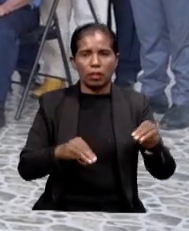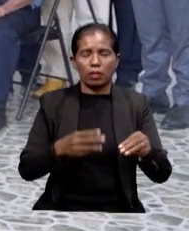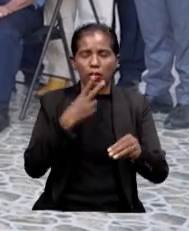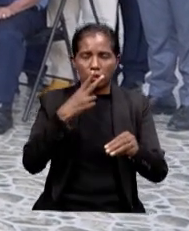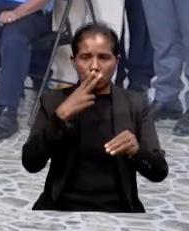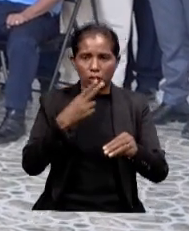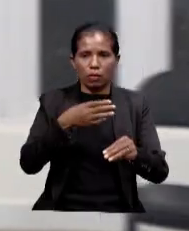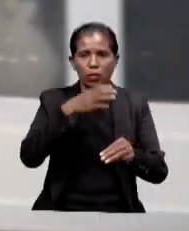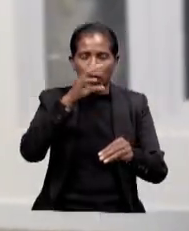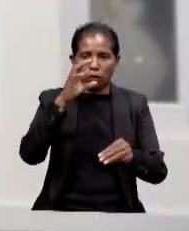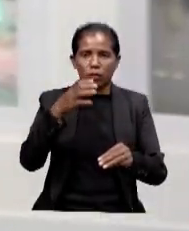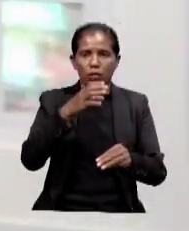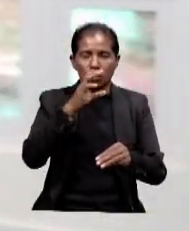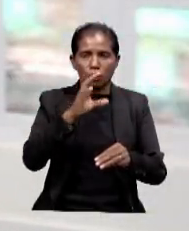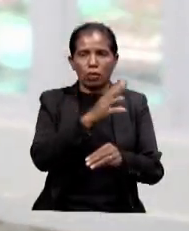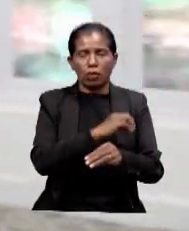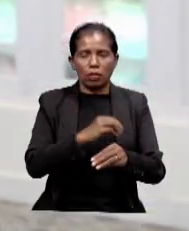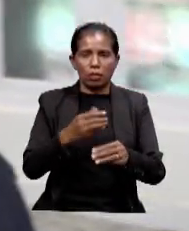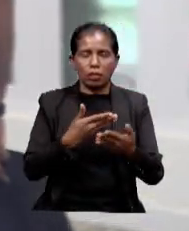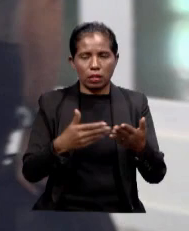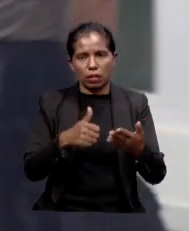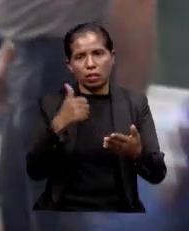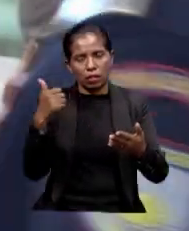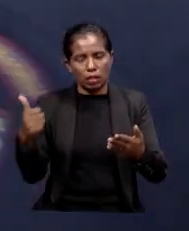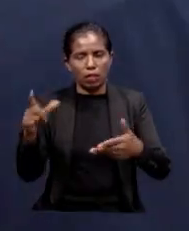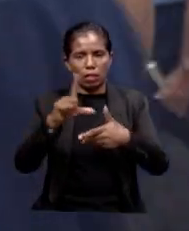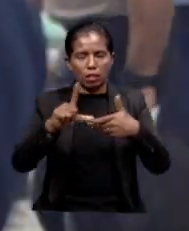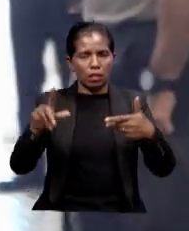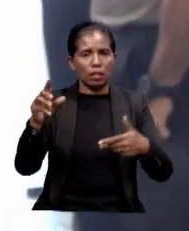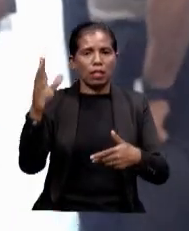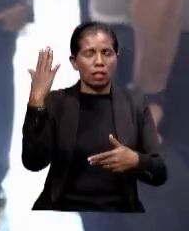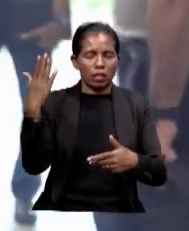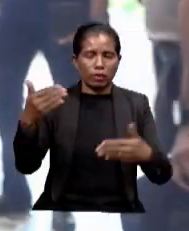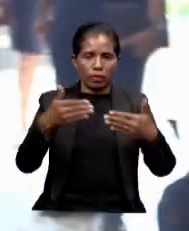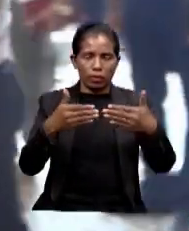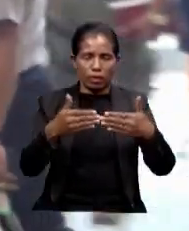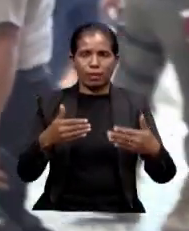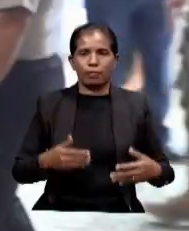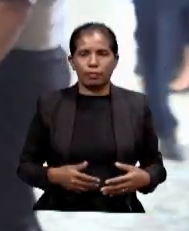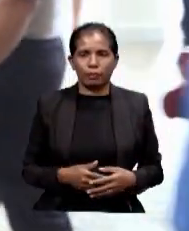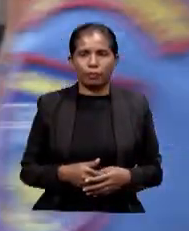tua, droga no sasan sira seluk iha linha fronteira. João Carlos, bem-vindo a Ximenes, GMN.